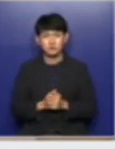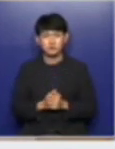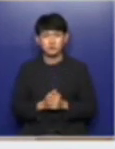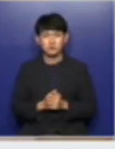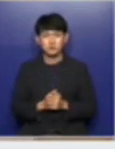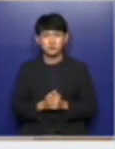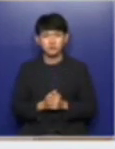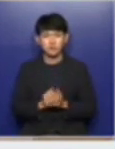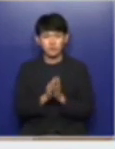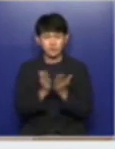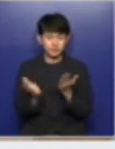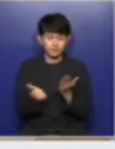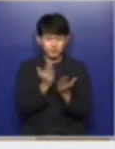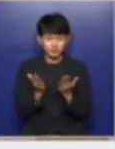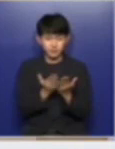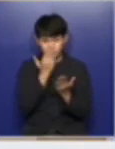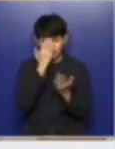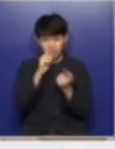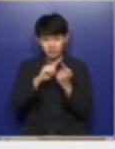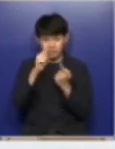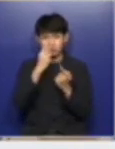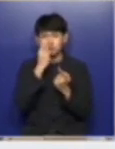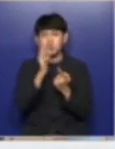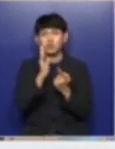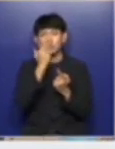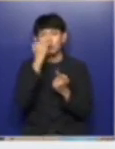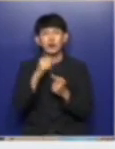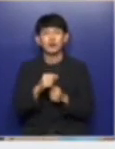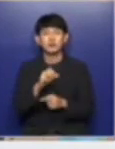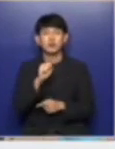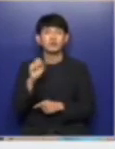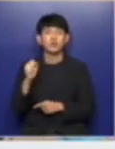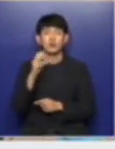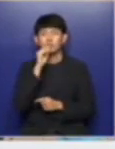ผมก็เปิดข้ามหน้าแรกไปเพราะว่าท่านสมาชิกพูดไปเยอะละ